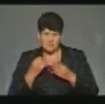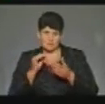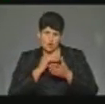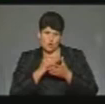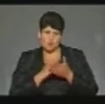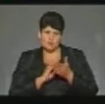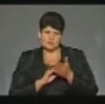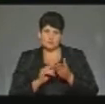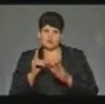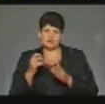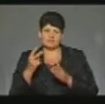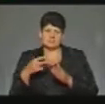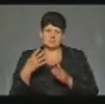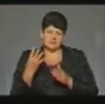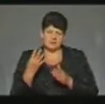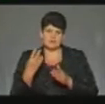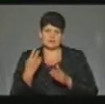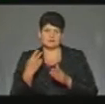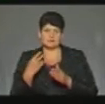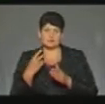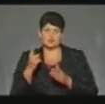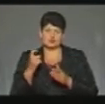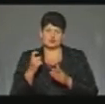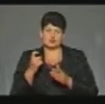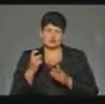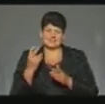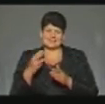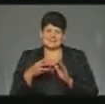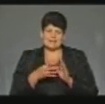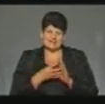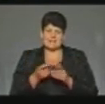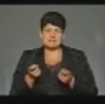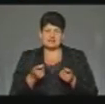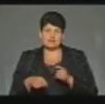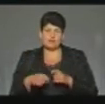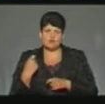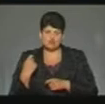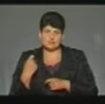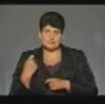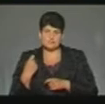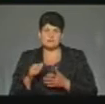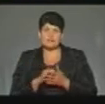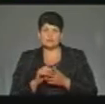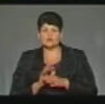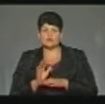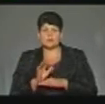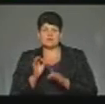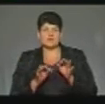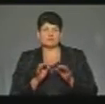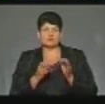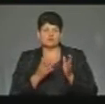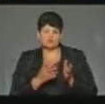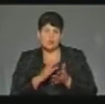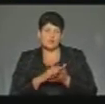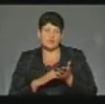статтею 124, статтею 139 Кодексу України про адміністративні правопорушення. Матеріали будуть направлені на суд. В